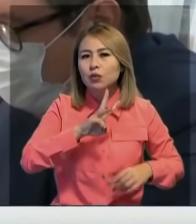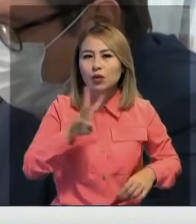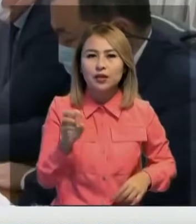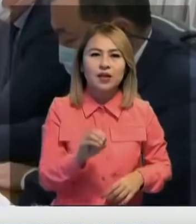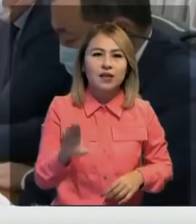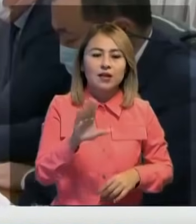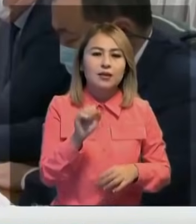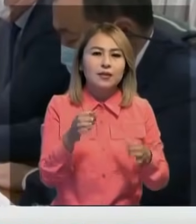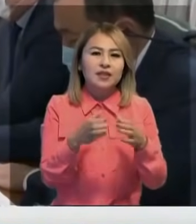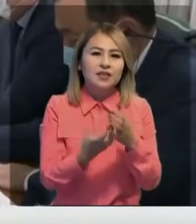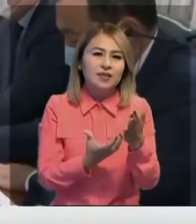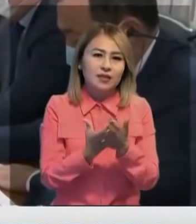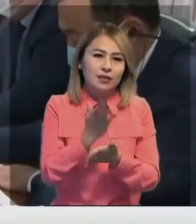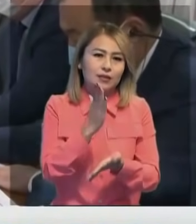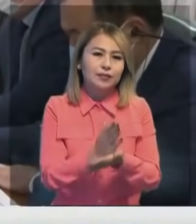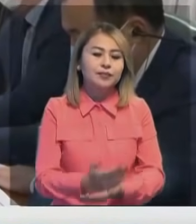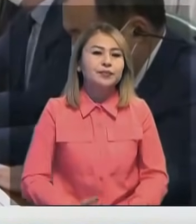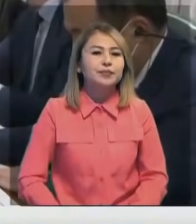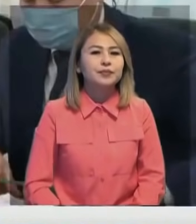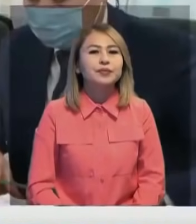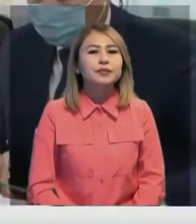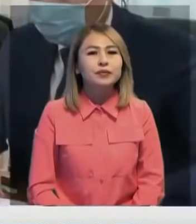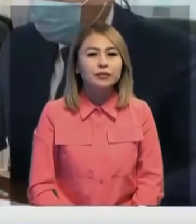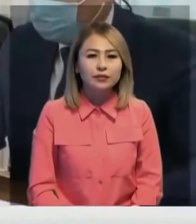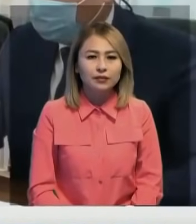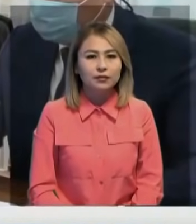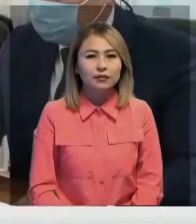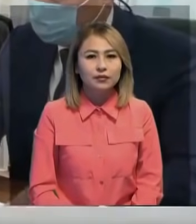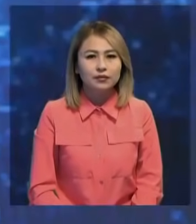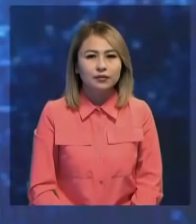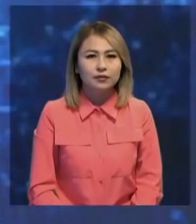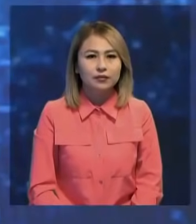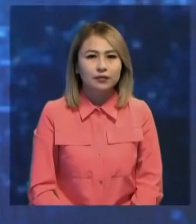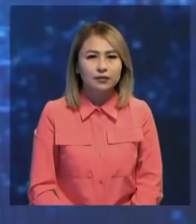100 миллион еуродан астам инвестиция құйды.